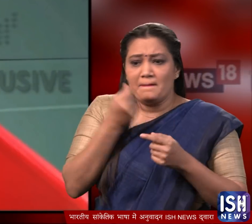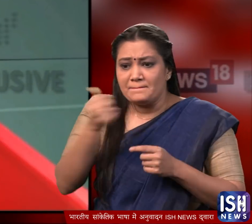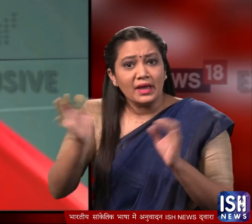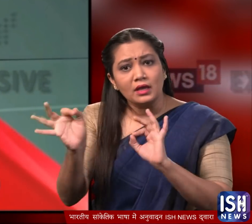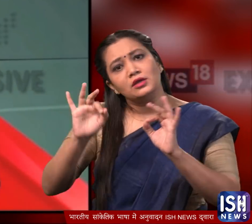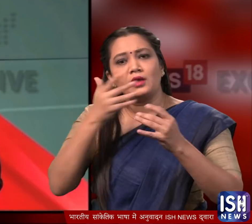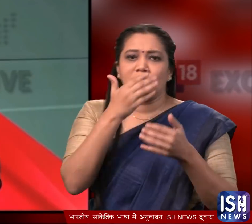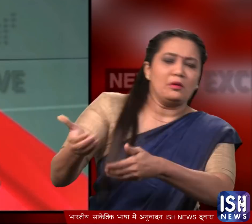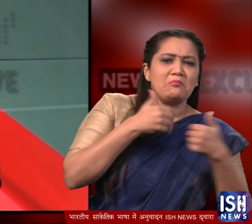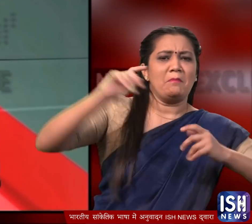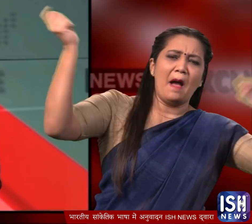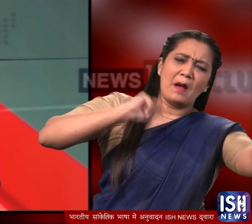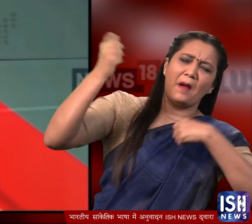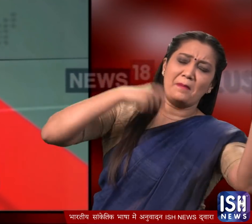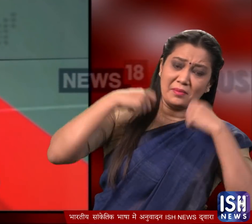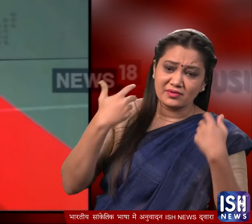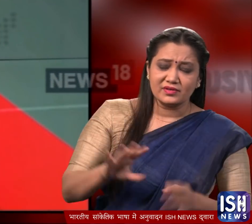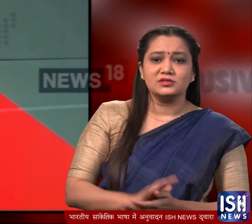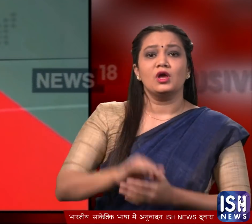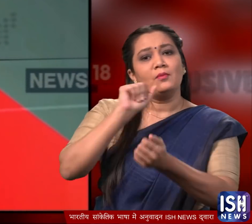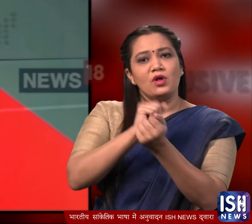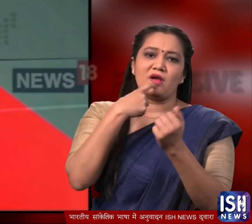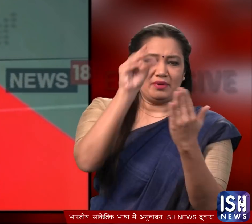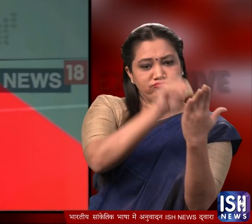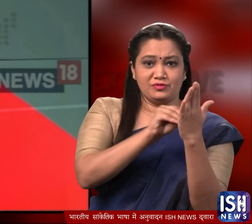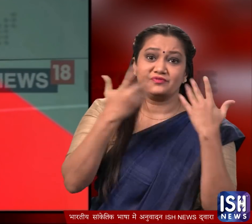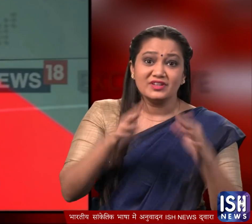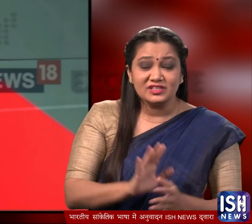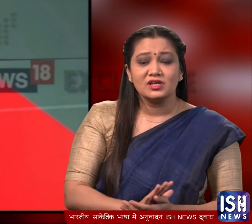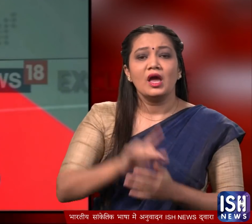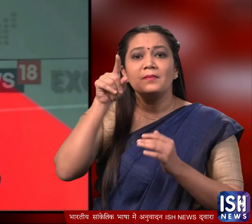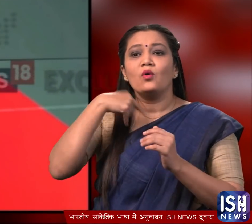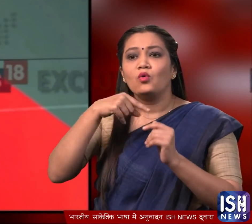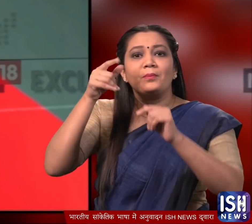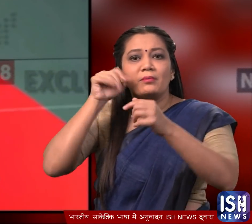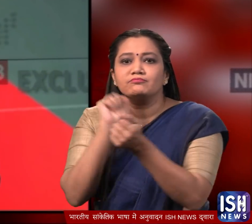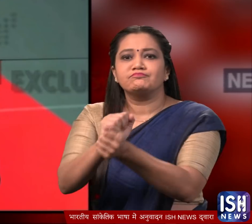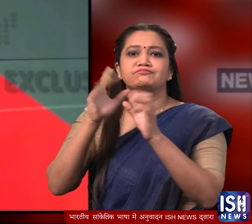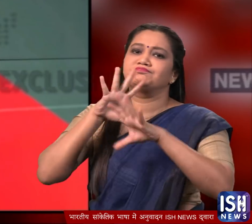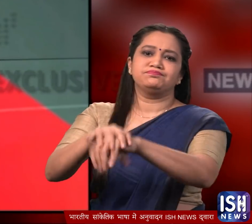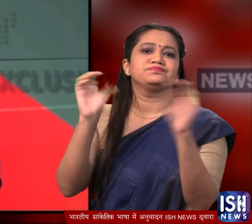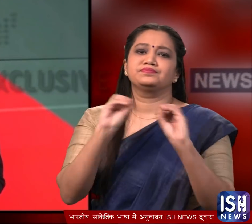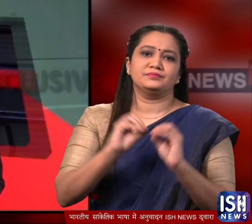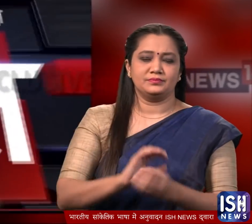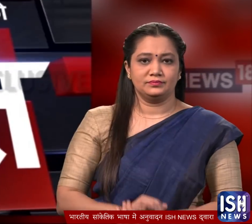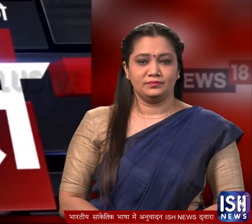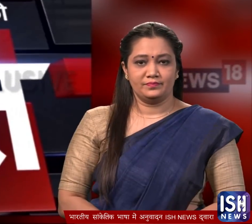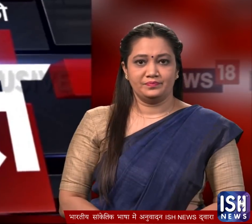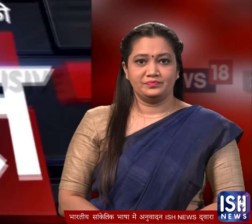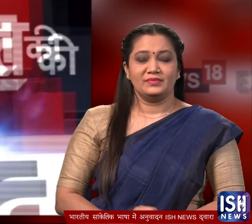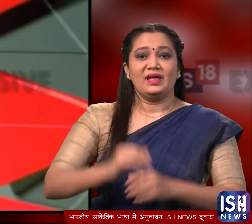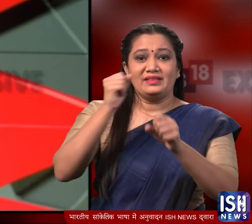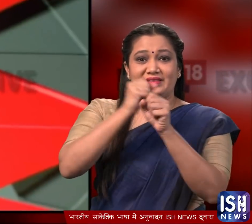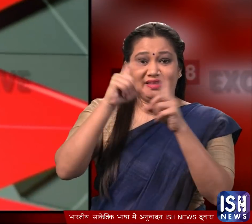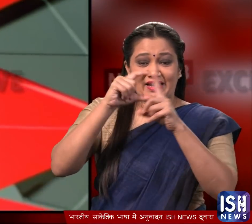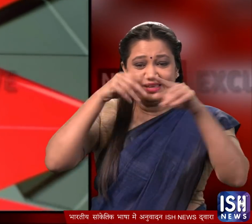पैसा न देने की वजह से उसे अगवा करके पीटा गया। पुलिस ने छात्र की शिकायत तो दर्ज कर ली, लेकिन आरोपी अभी गिरफ्त से बाहर है। दिल्ली